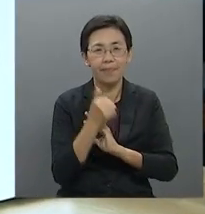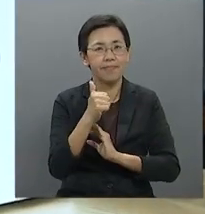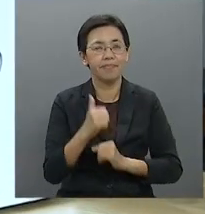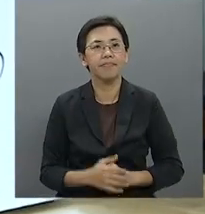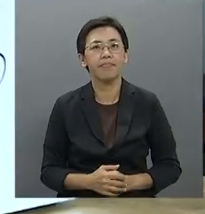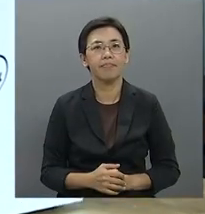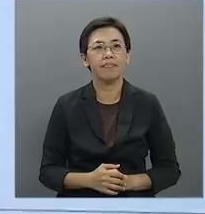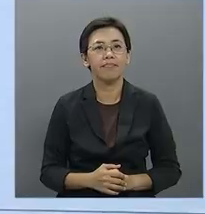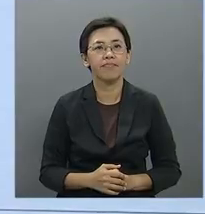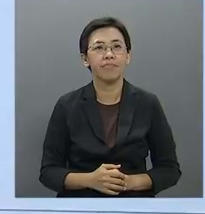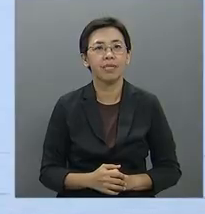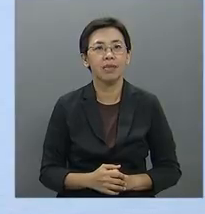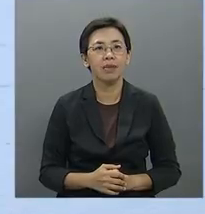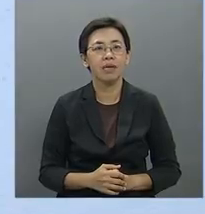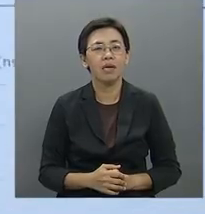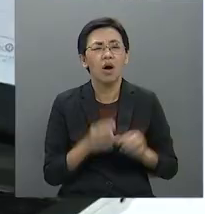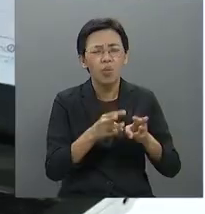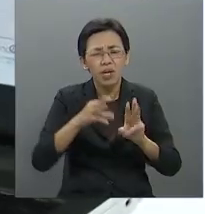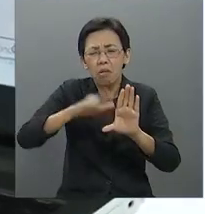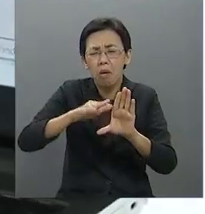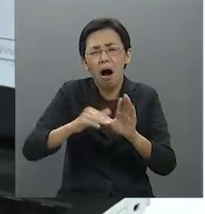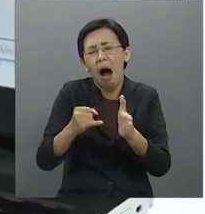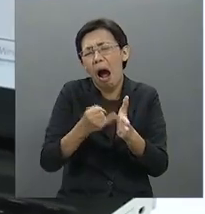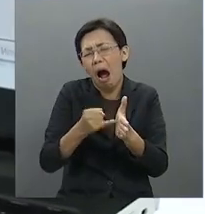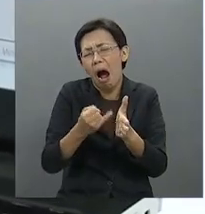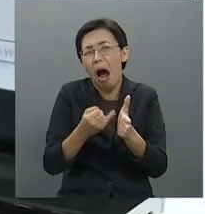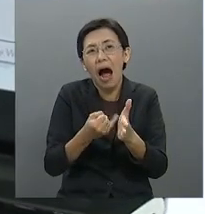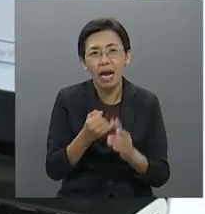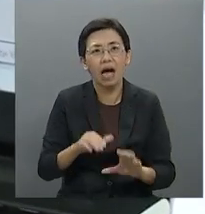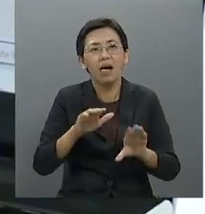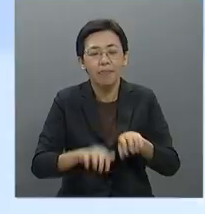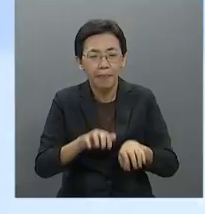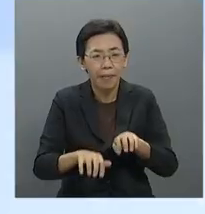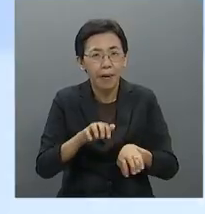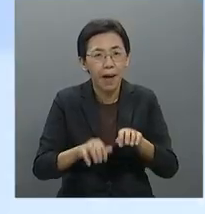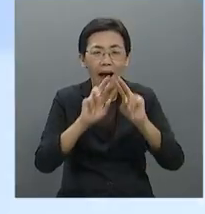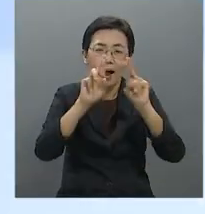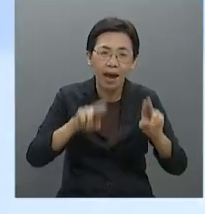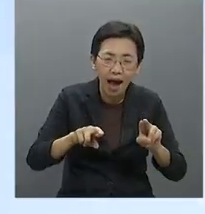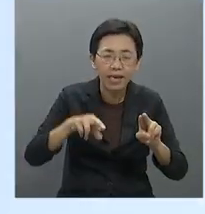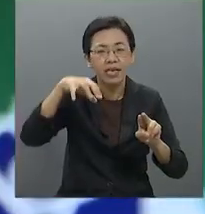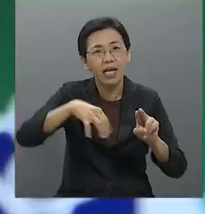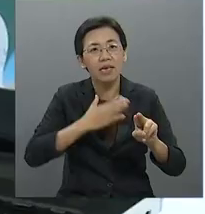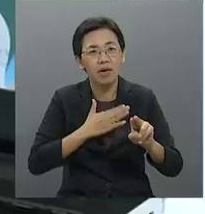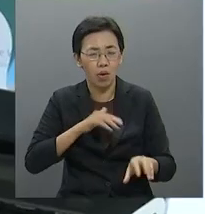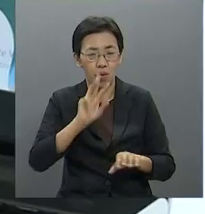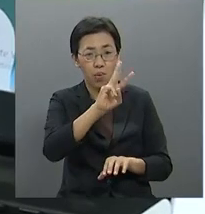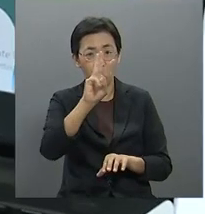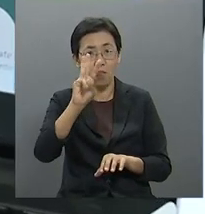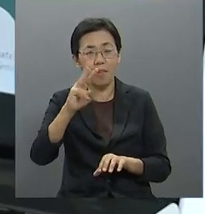ด้ขั้นตอนการลถ่เบียนที่ง่ายได้เพีงกรอข้มูลของร้านข้าและสถานประกอบการผ่านเว็ไต์thayshana.